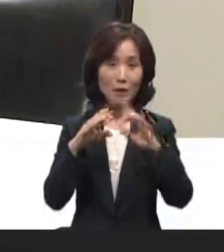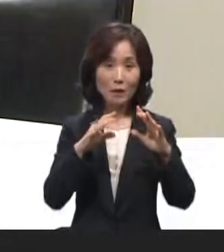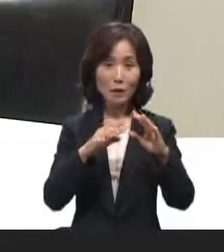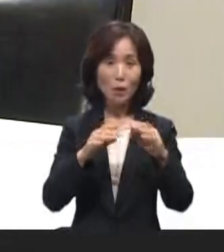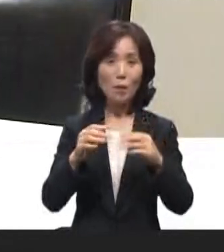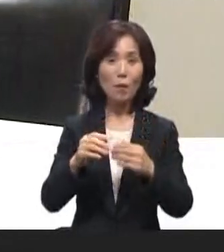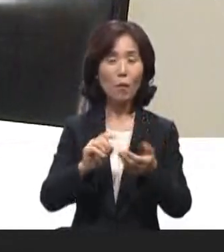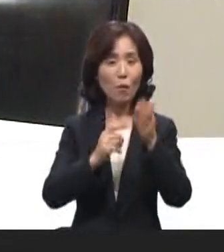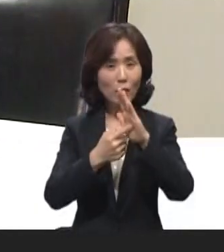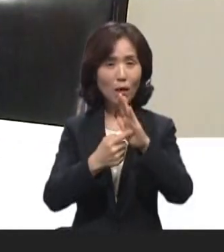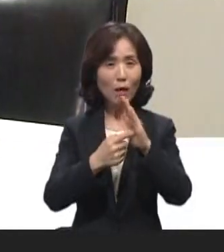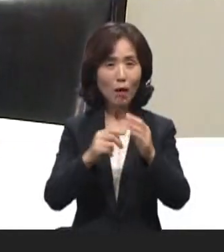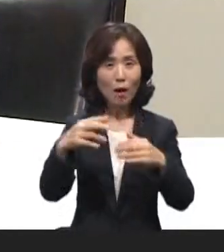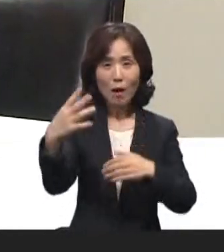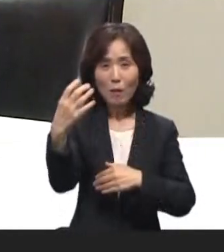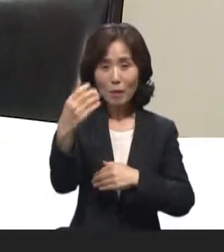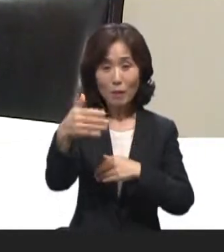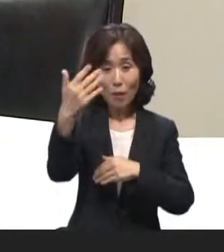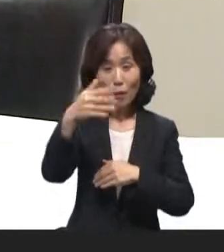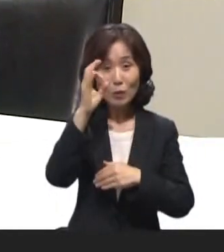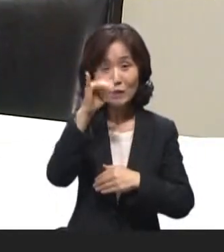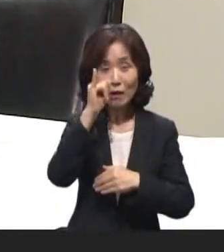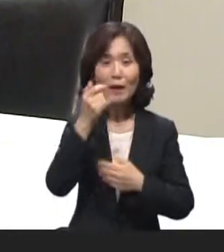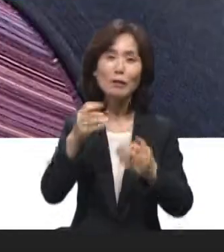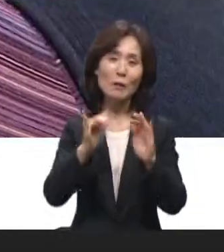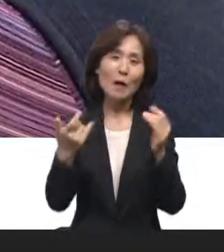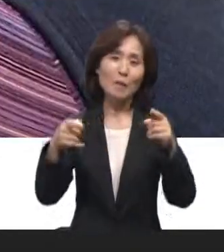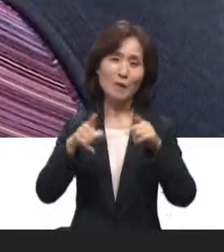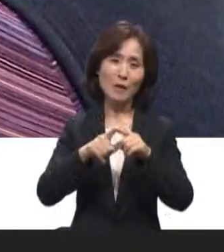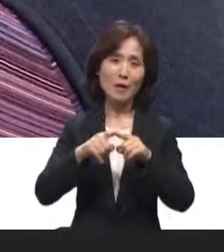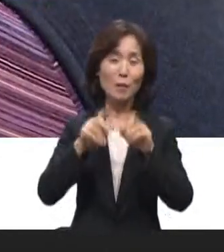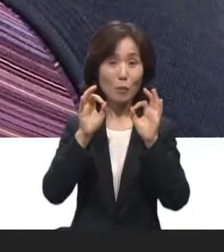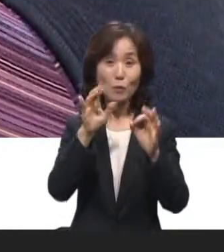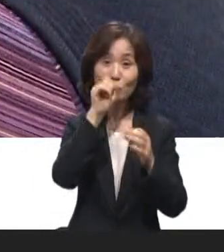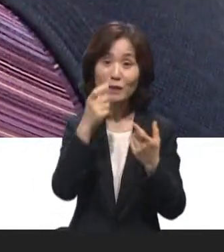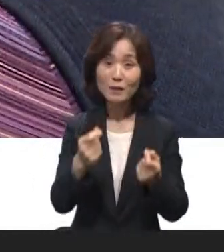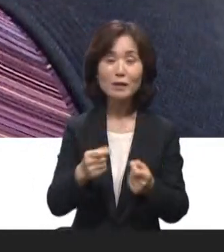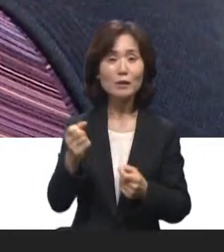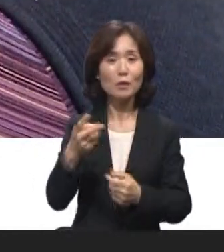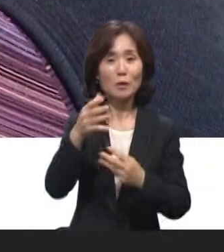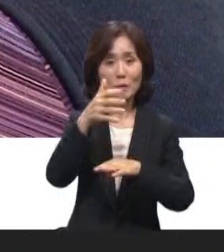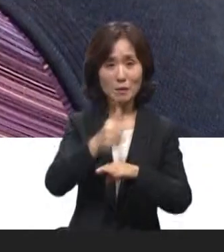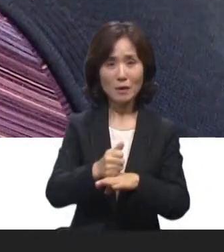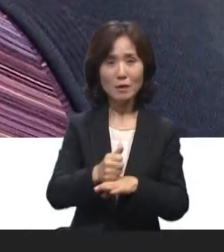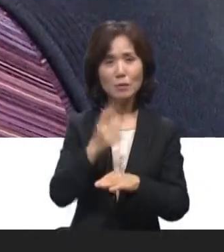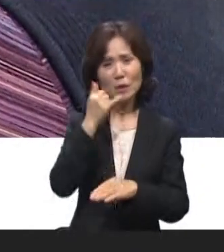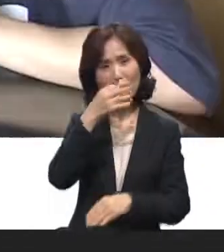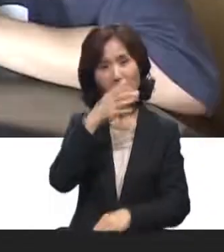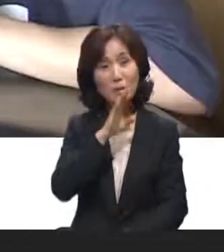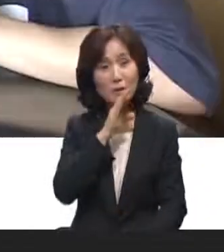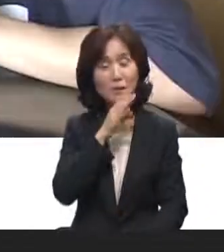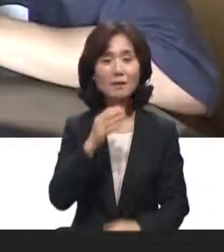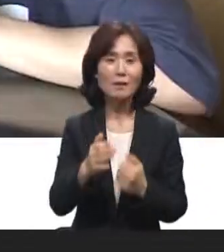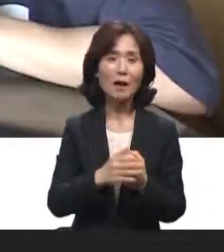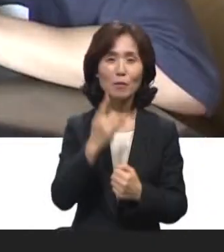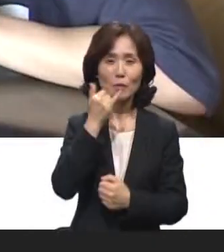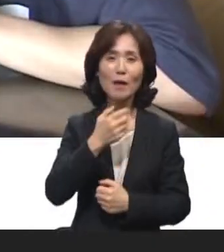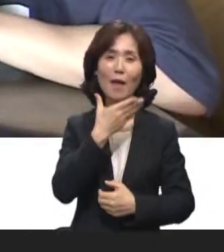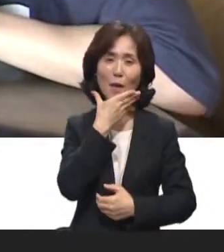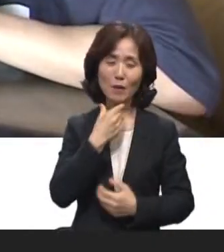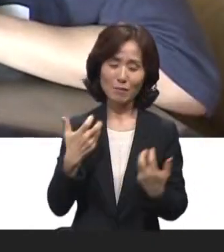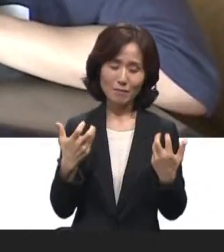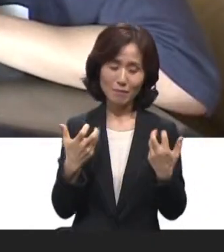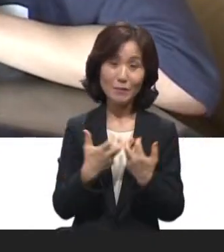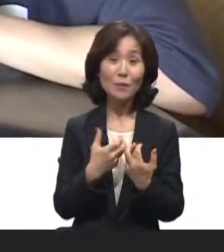되기도 하고 하기 때문에 가족과 오랜 활동을 많이 하셔라 마지막으로 학비는 일도 많이 힘드신 걸 알기 때문에 학부 님도 행복감을 가득 채